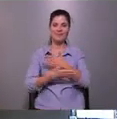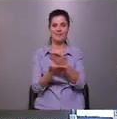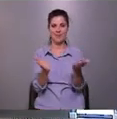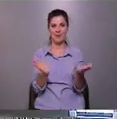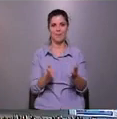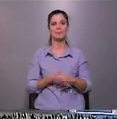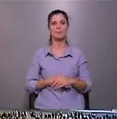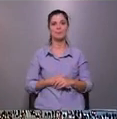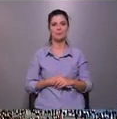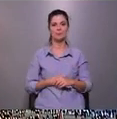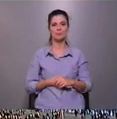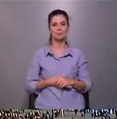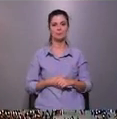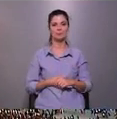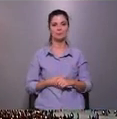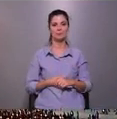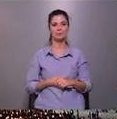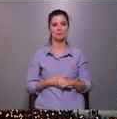mal.